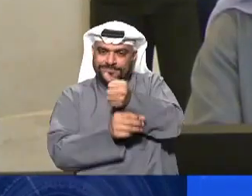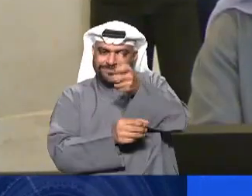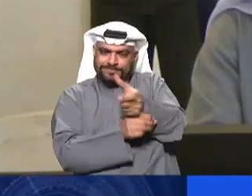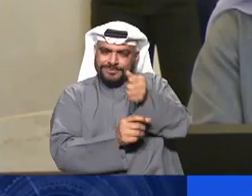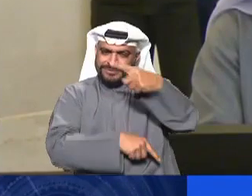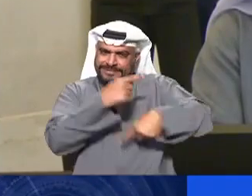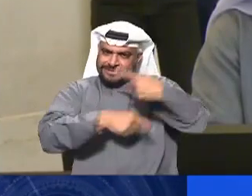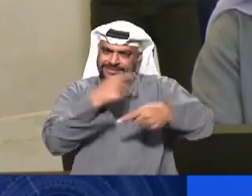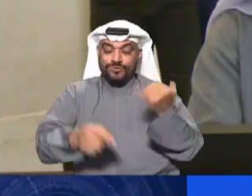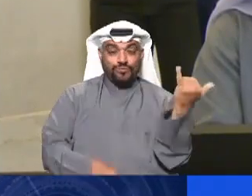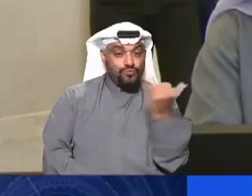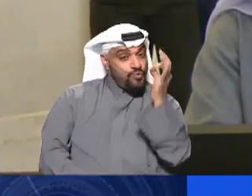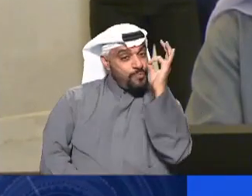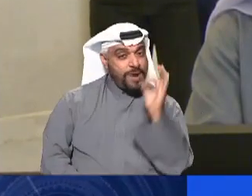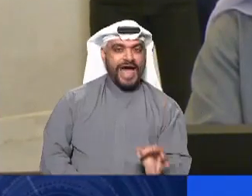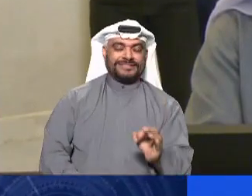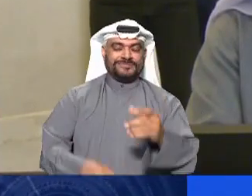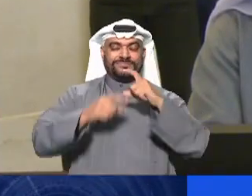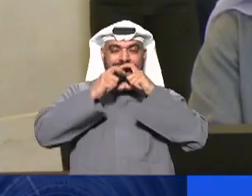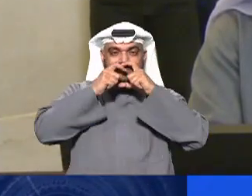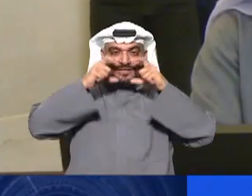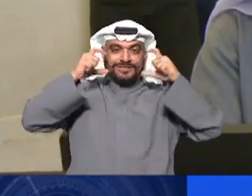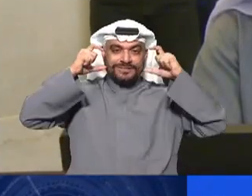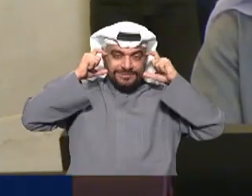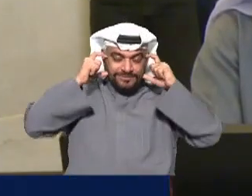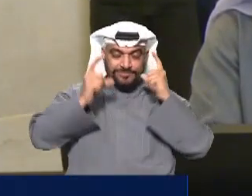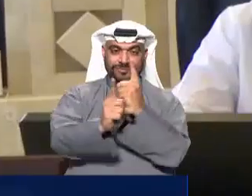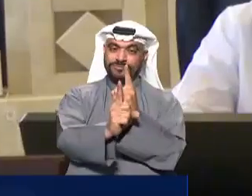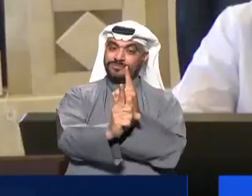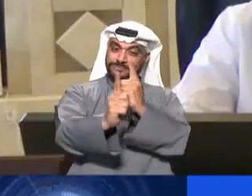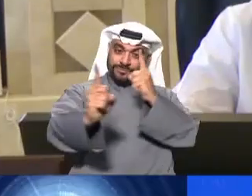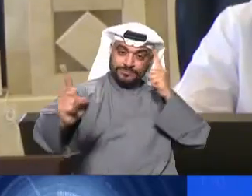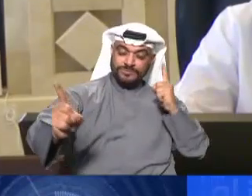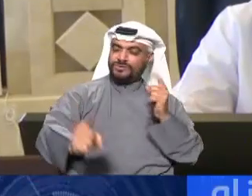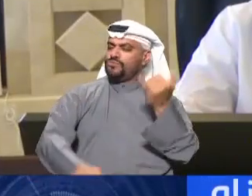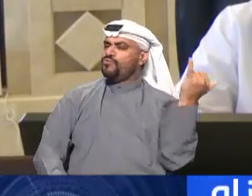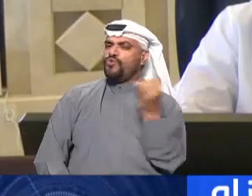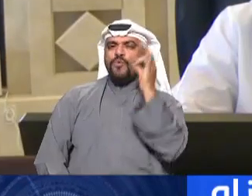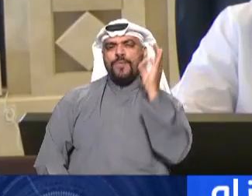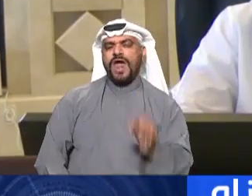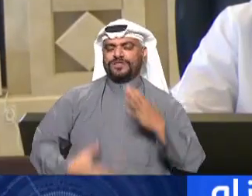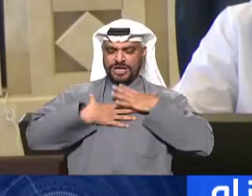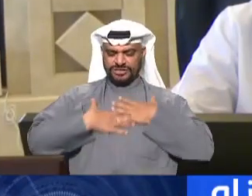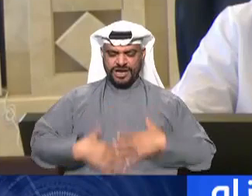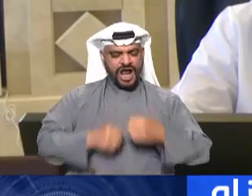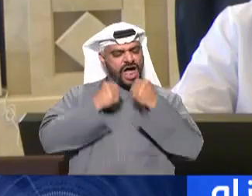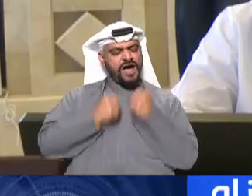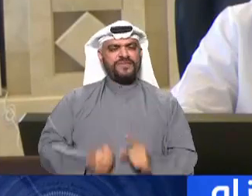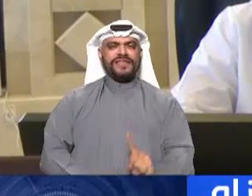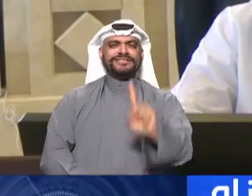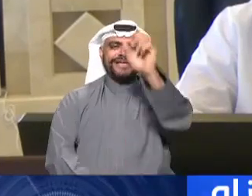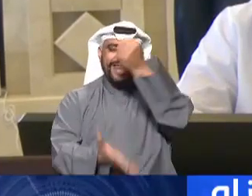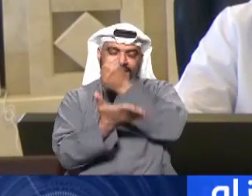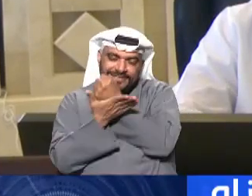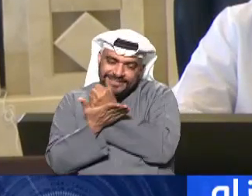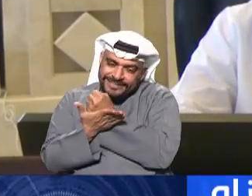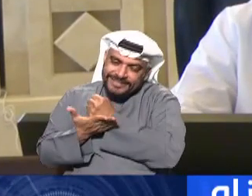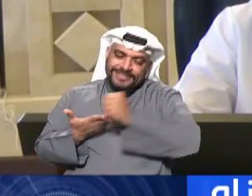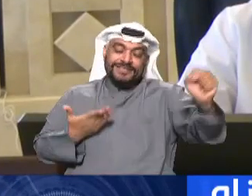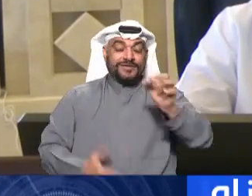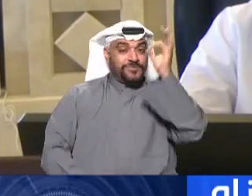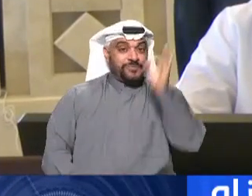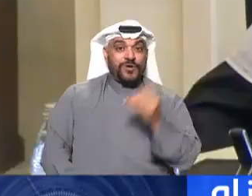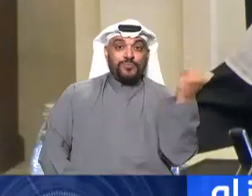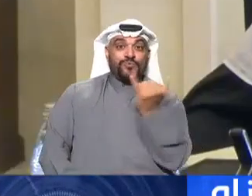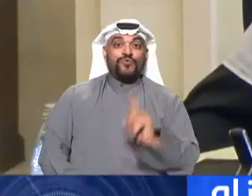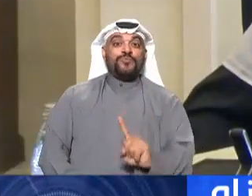التعاون والالتزام بالاشتراطات الصحية والإجراءات الاحترازية لنتمكن جميعا من اجتياز هذه الجائحة بأفضل